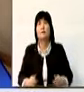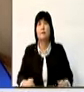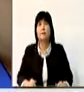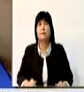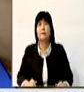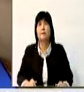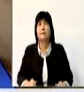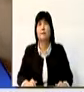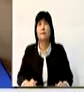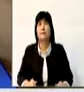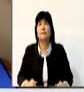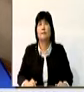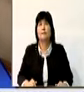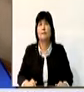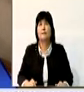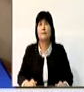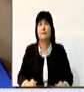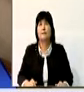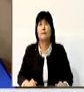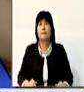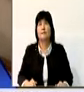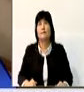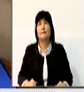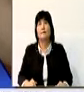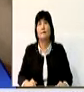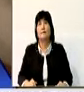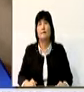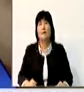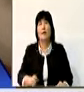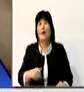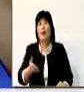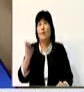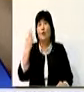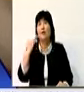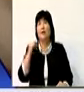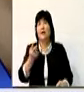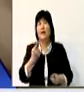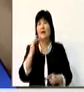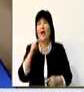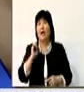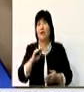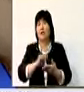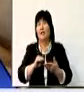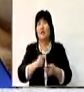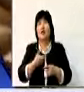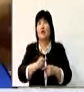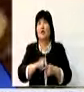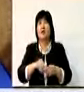Ибн Халиқанның пайғамбарлар тарихын жазған қолжазба кітабы. Бұл ең